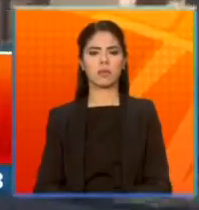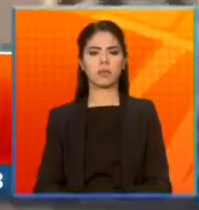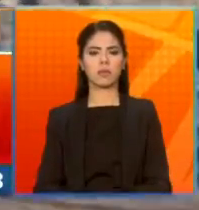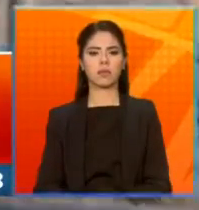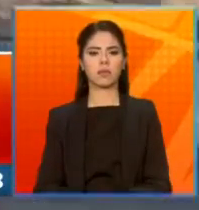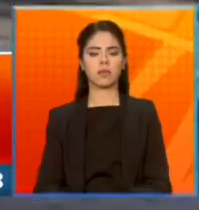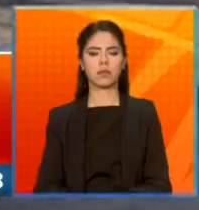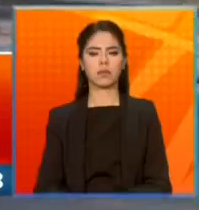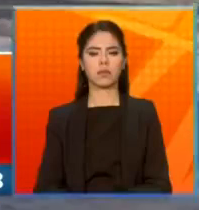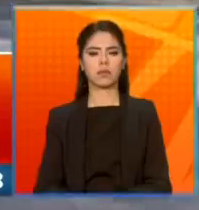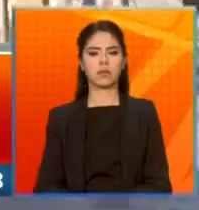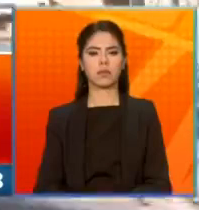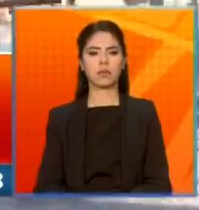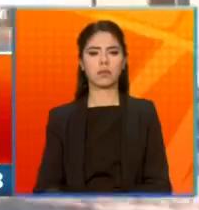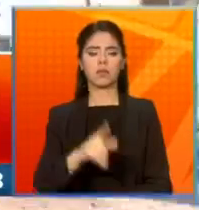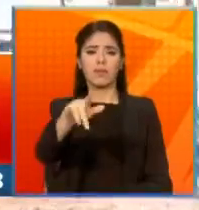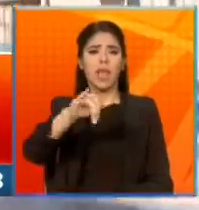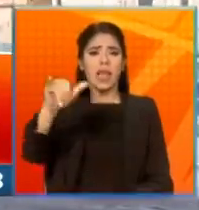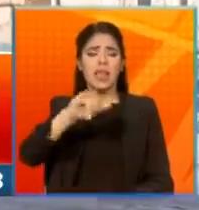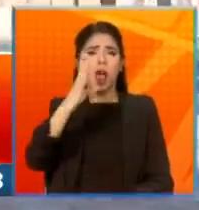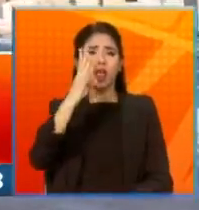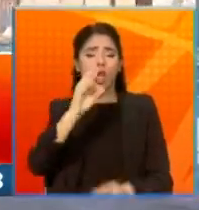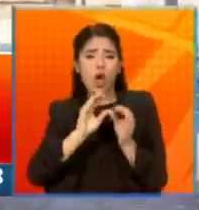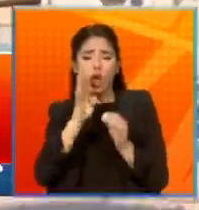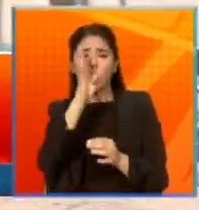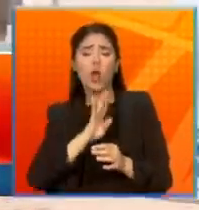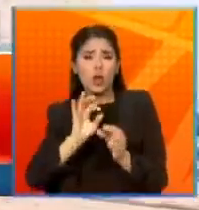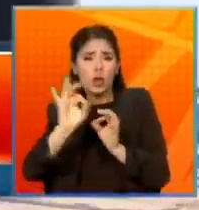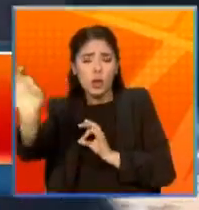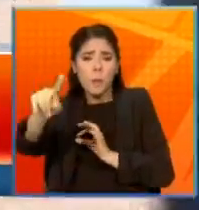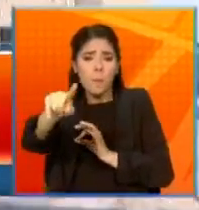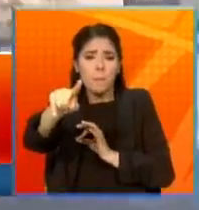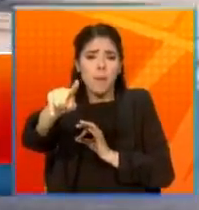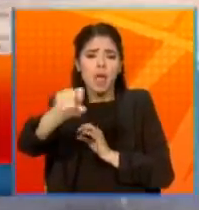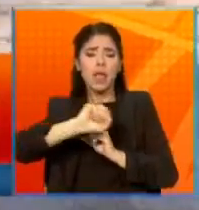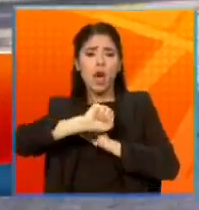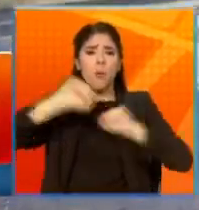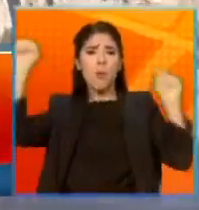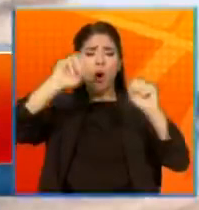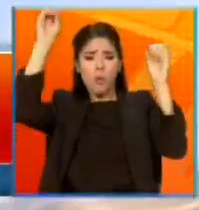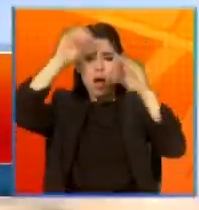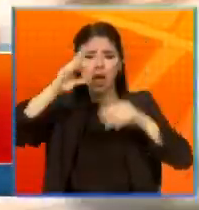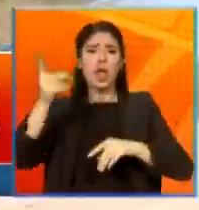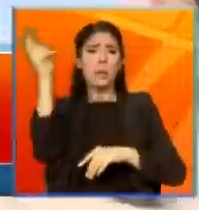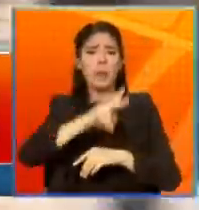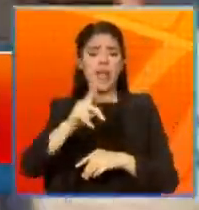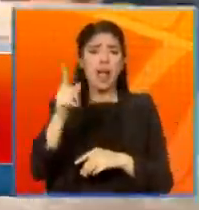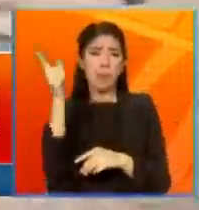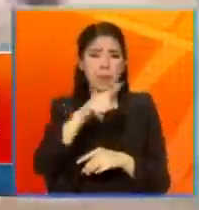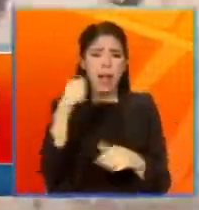Kayıttayız. Az önce işte görüyorsunuz yaklaşık 400 metre ötemize rejim uçakları bomba yağdırdı ve bir uçak daha